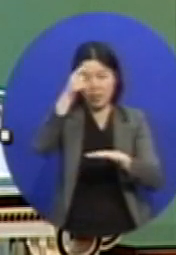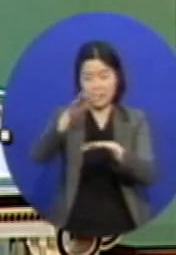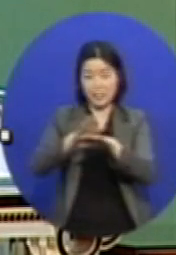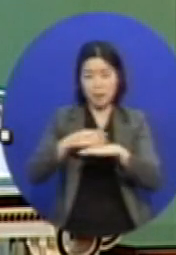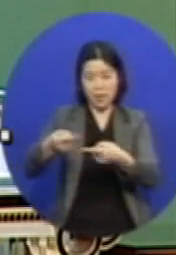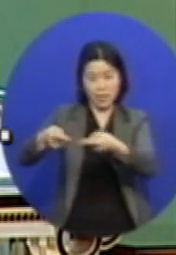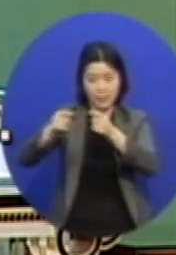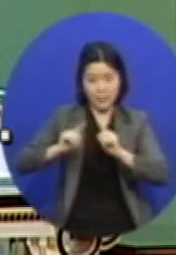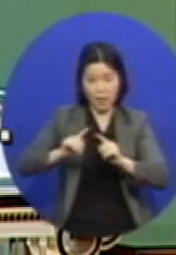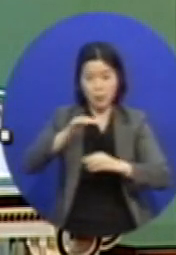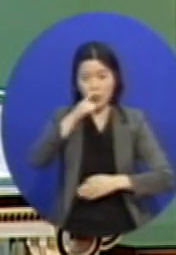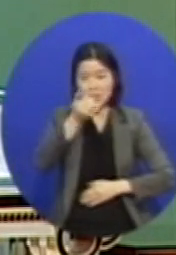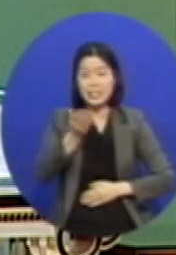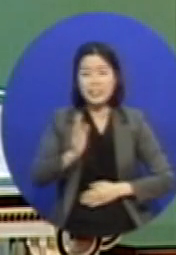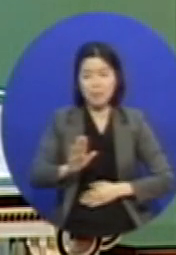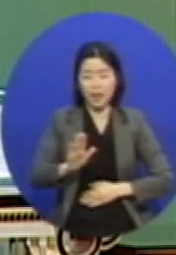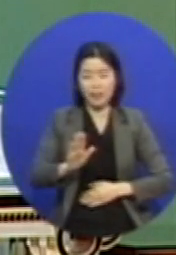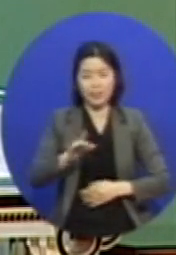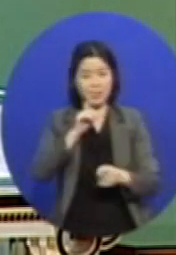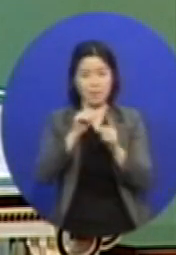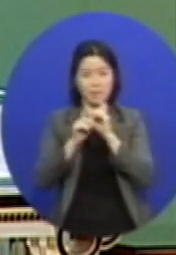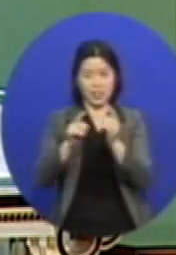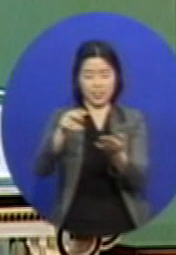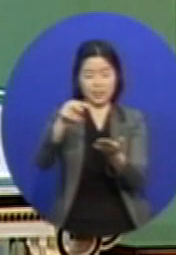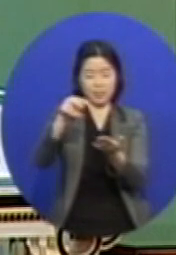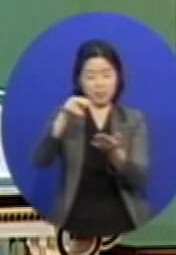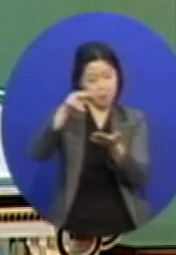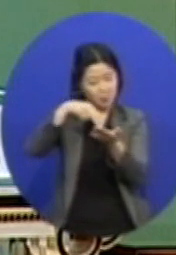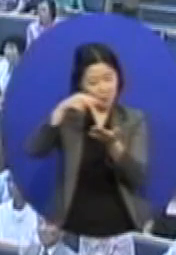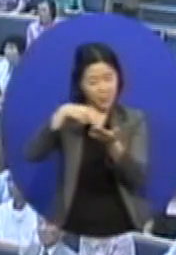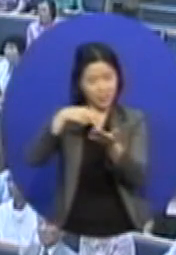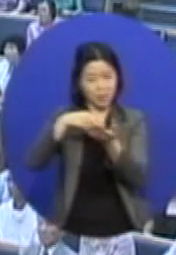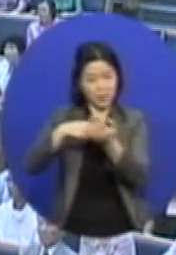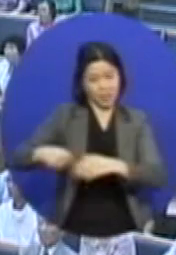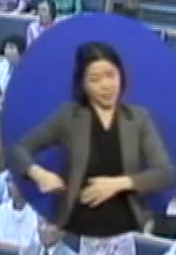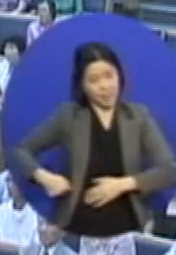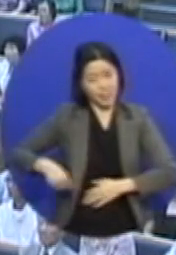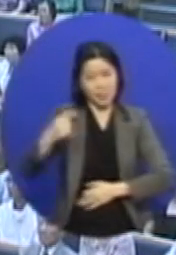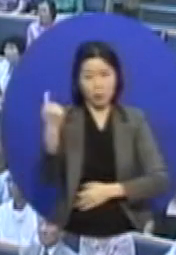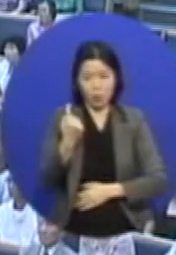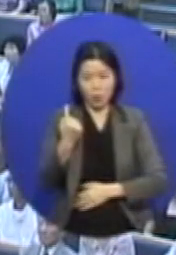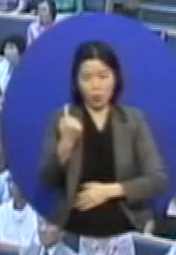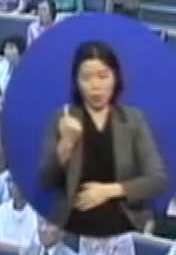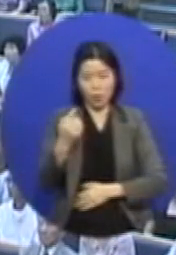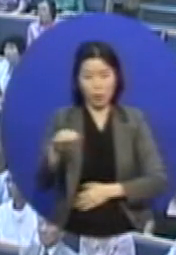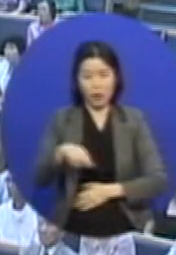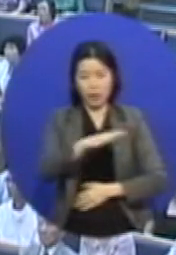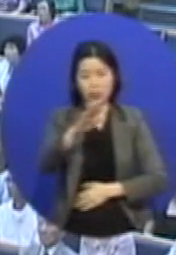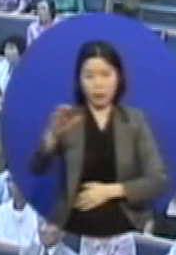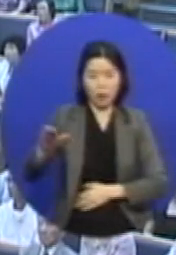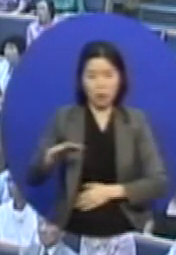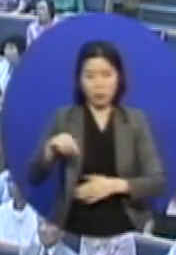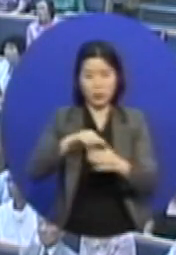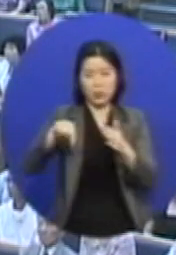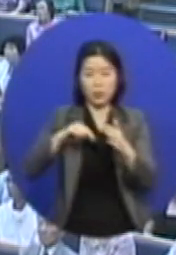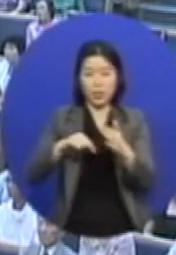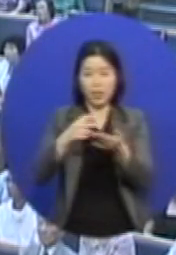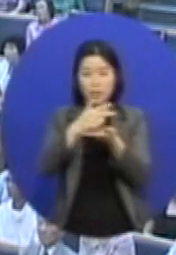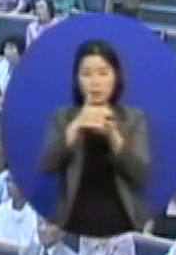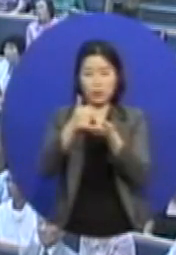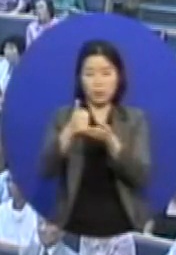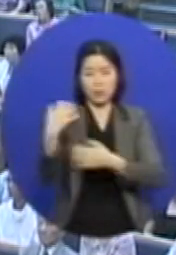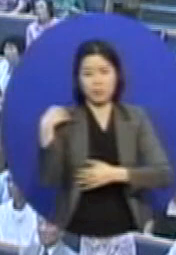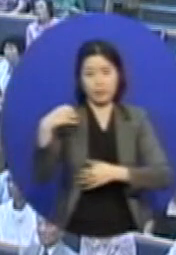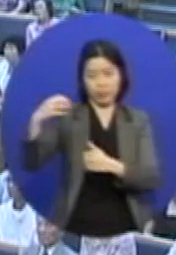지만 오늘 말씀을 읽으면서 아 찔 이미 오고 아 여러분 안에 주님이 주시는 책망